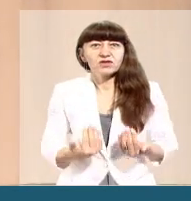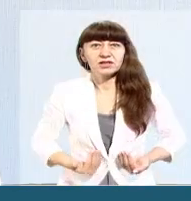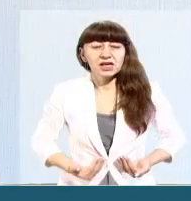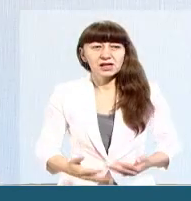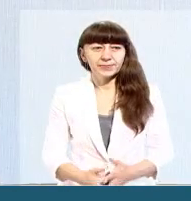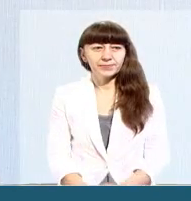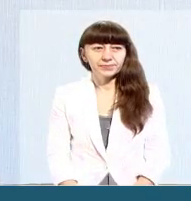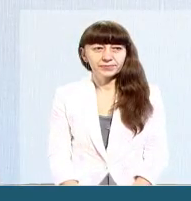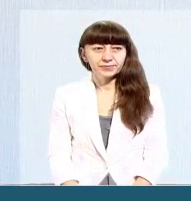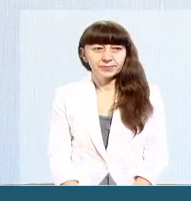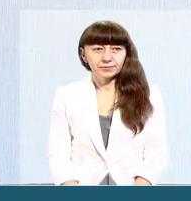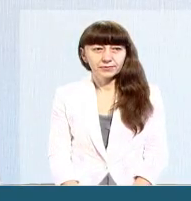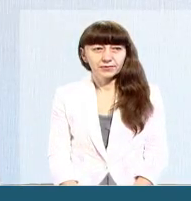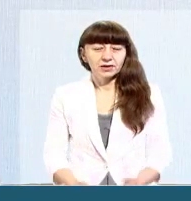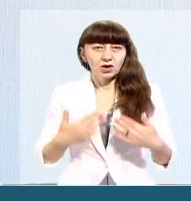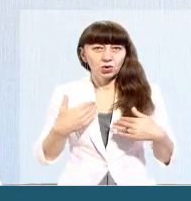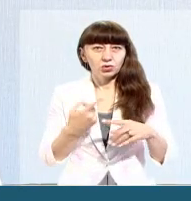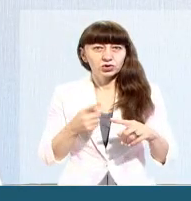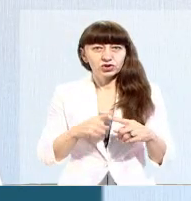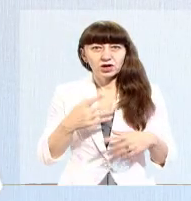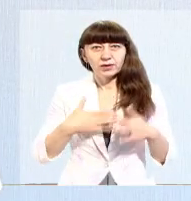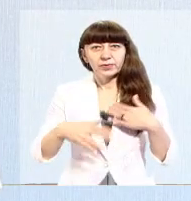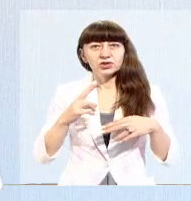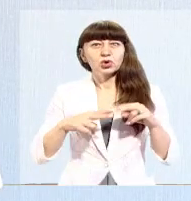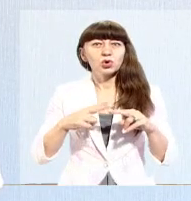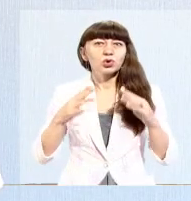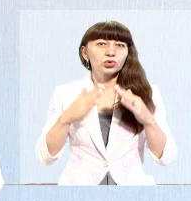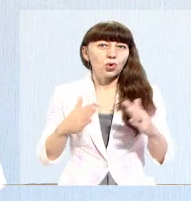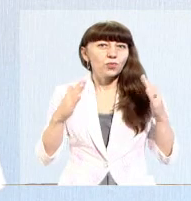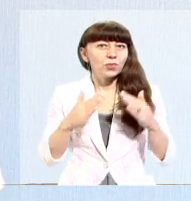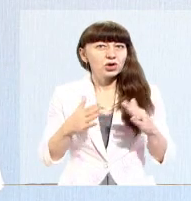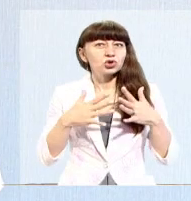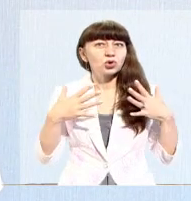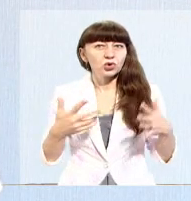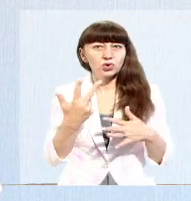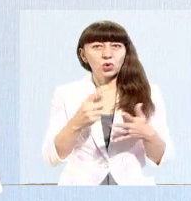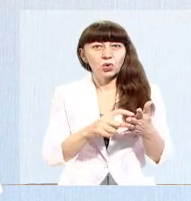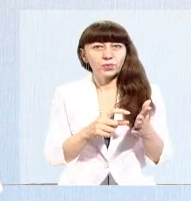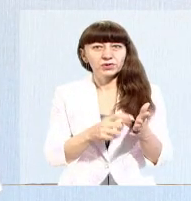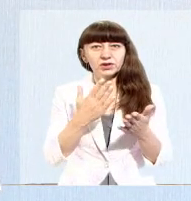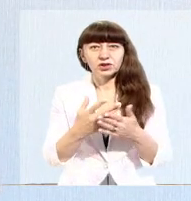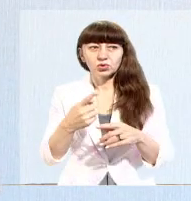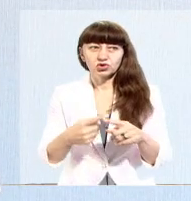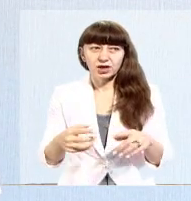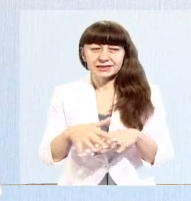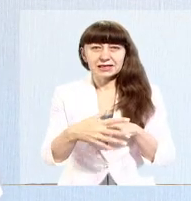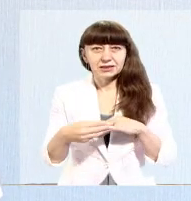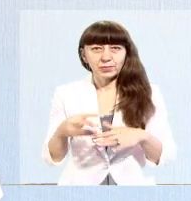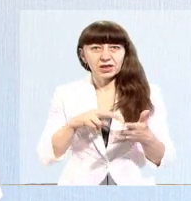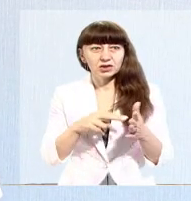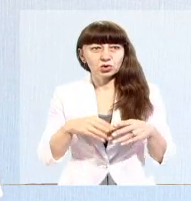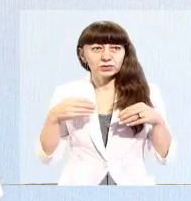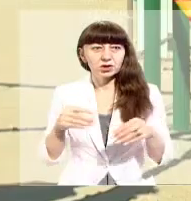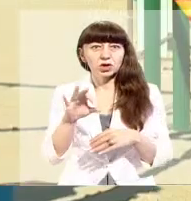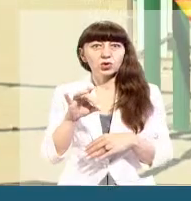новоселье. Я очень рад, что нам построили дом. Дом большой, трехкомнатный. Есть участок, мы планируем сажать